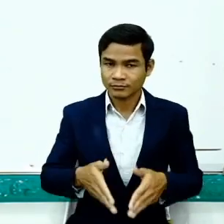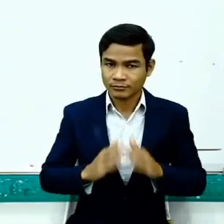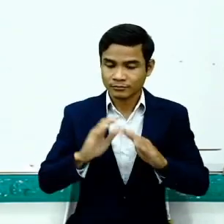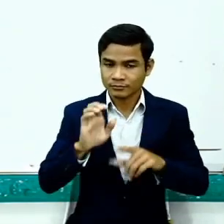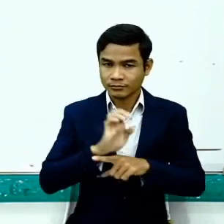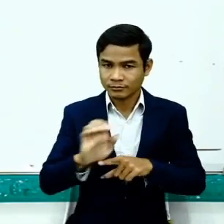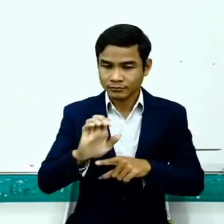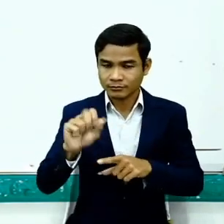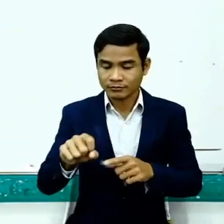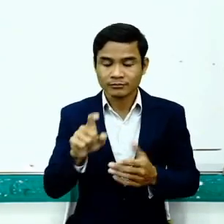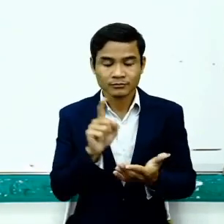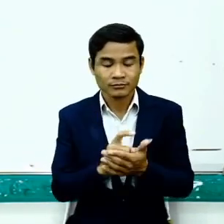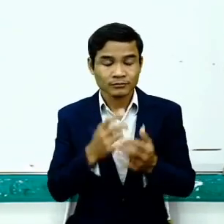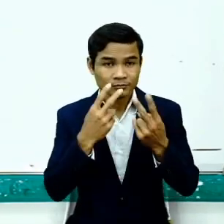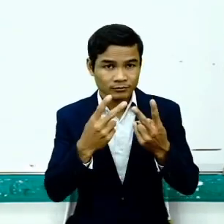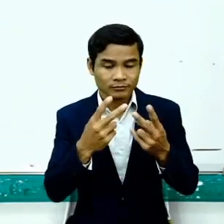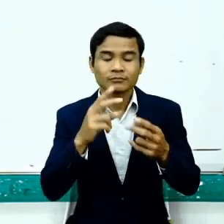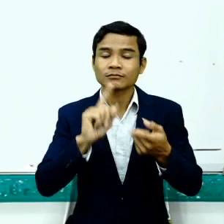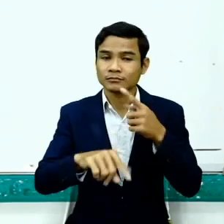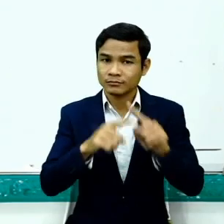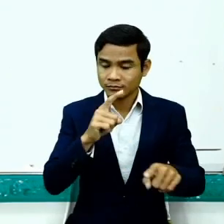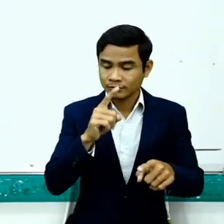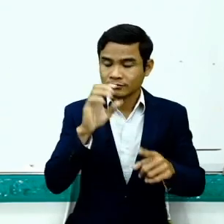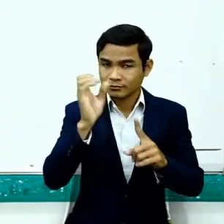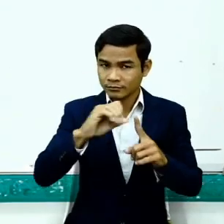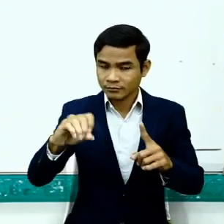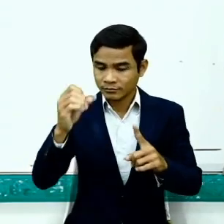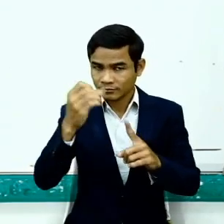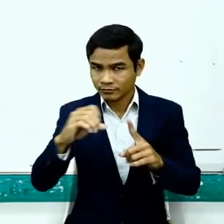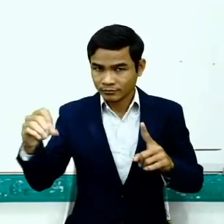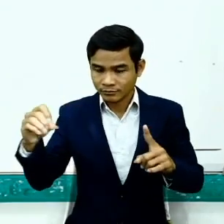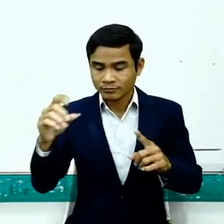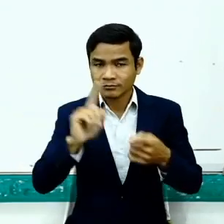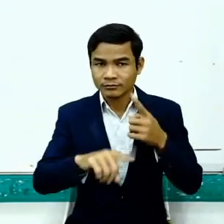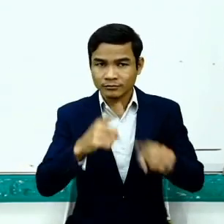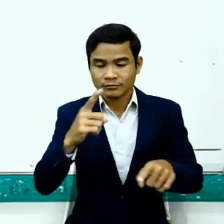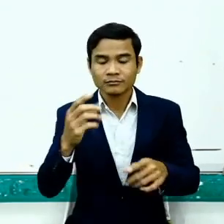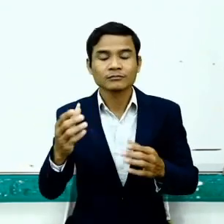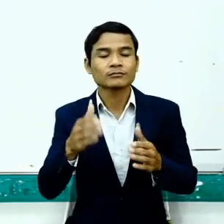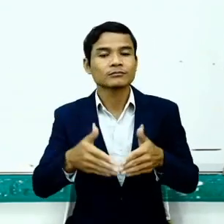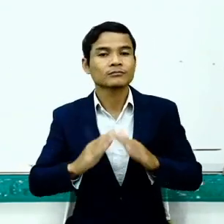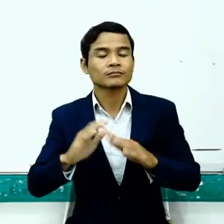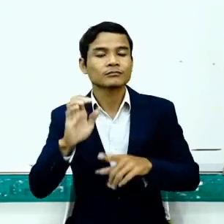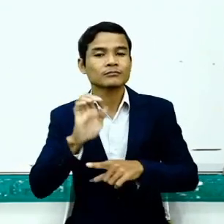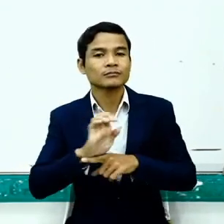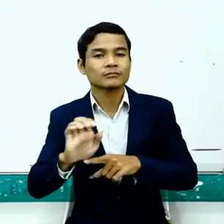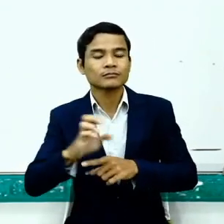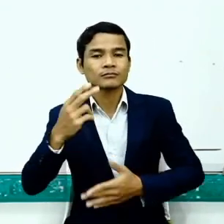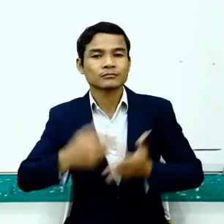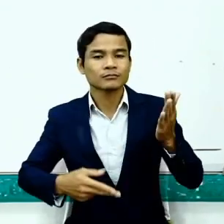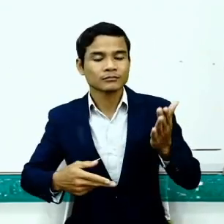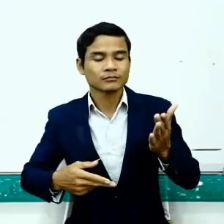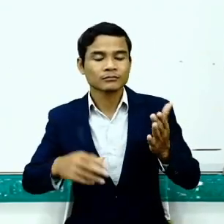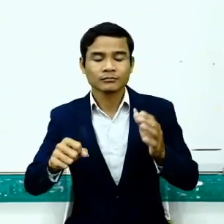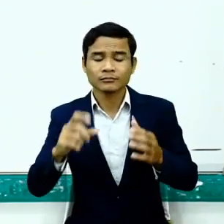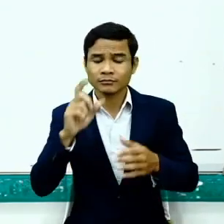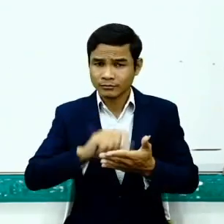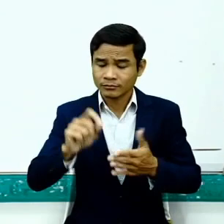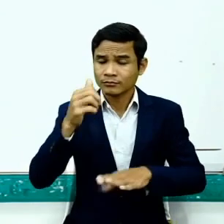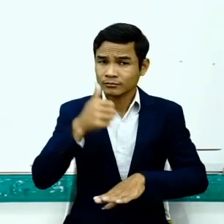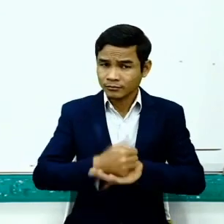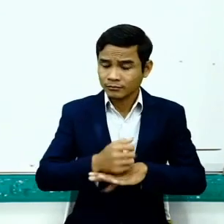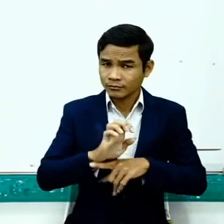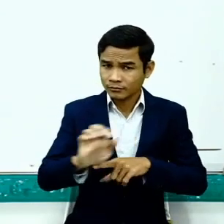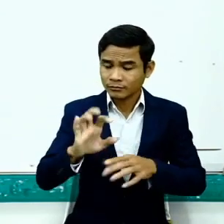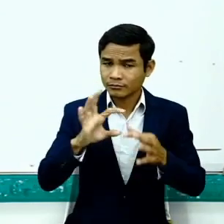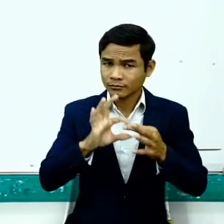Chà, mới tới lưu bạc lê nha con á. Chà, chắc ta cặp bằng cao chùm nào chìa vậy con. Chà, cứ chỉ ca sắp xếp bởi thiên chùm nót đã